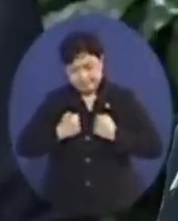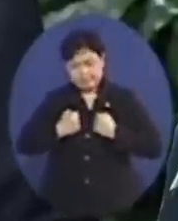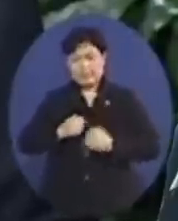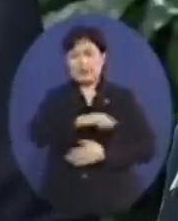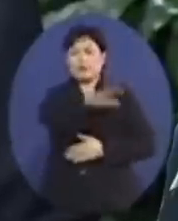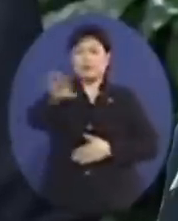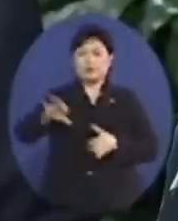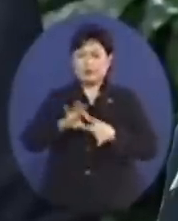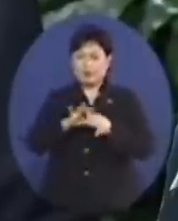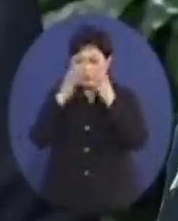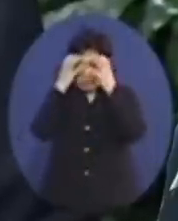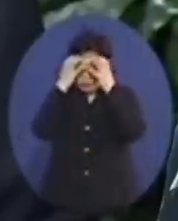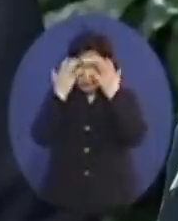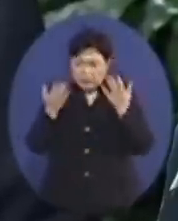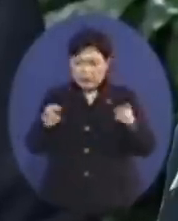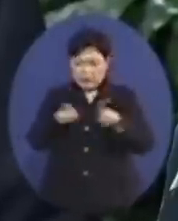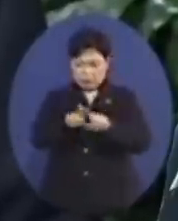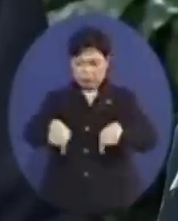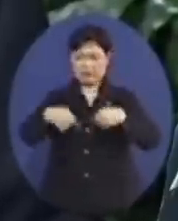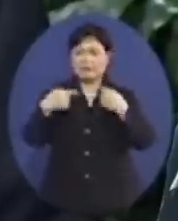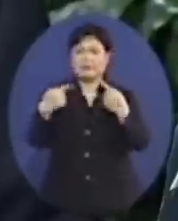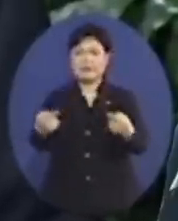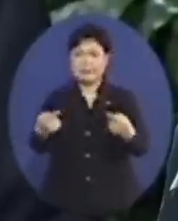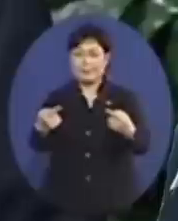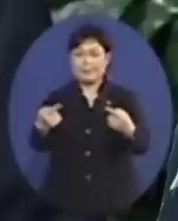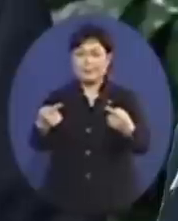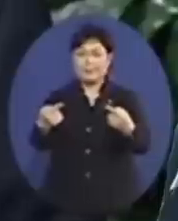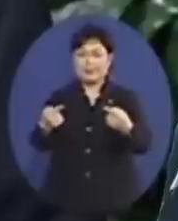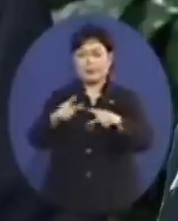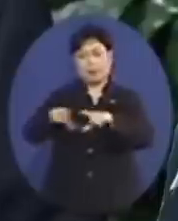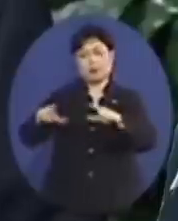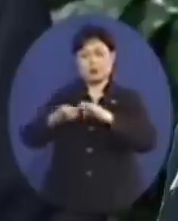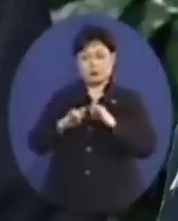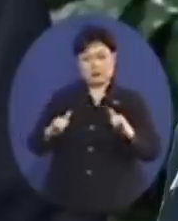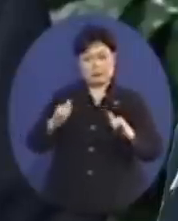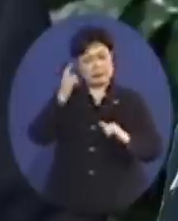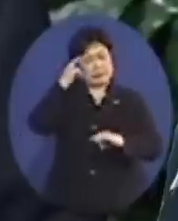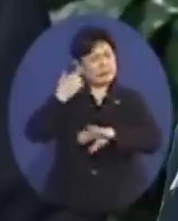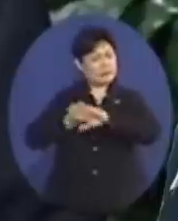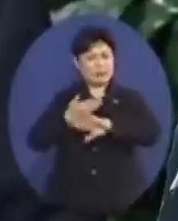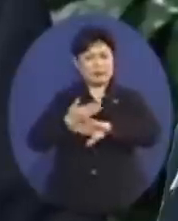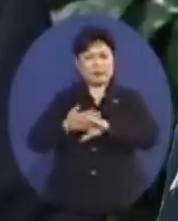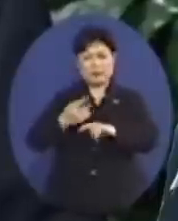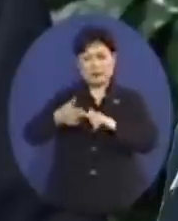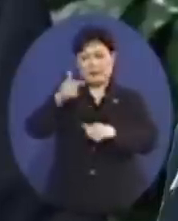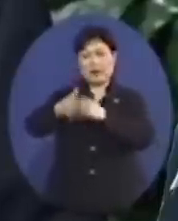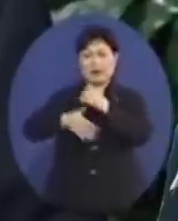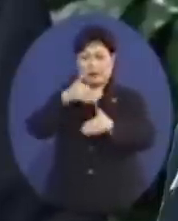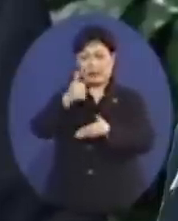우리의 고통에 동참하였는데 일반 사람들은 그렇지 않다. 예수님은 하나님을